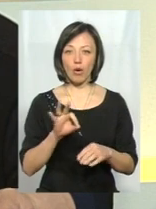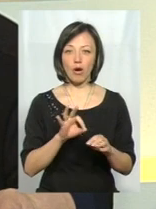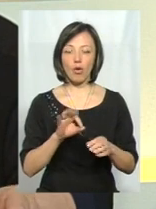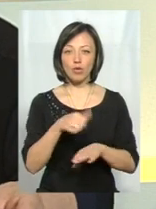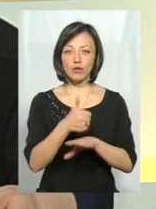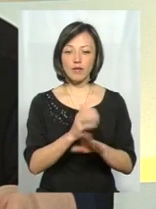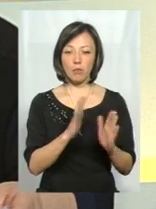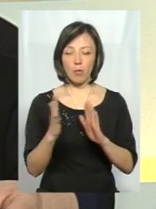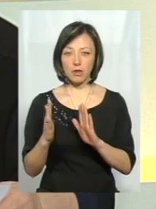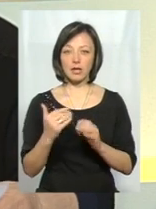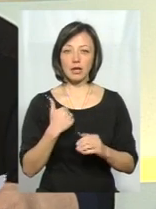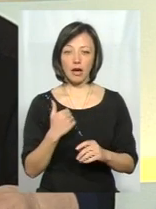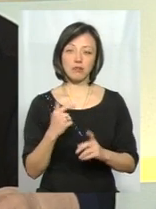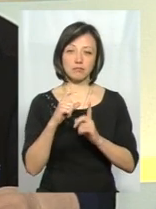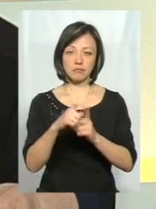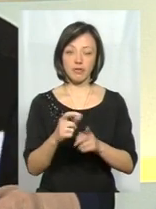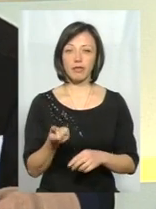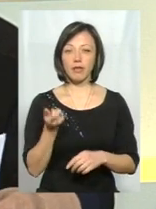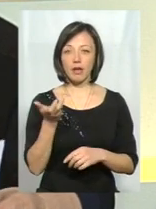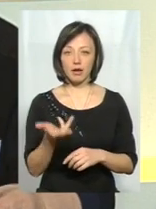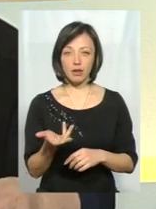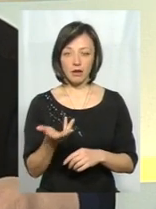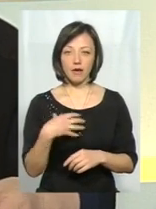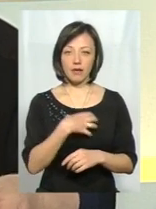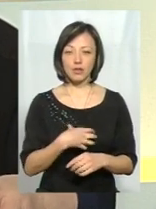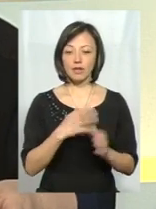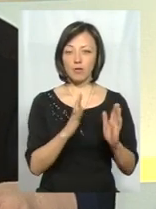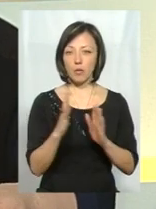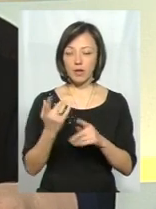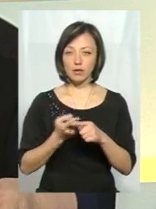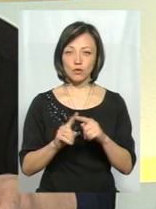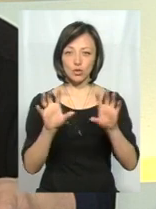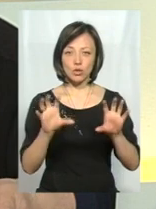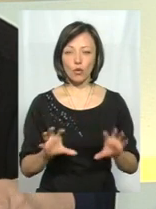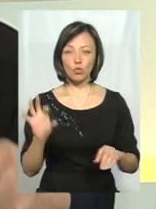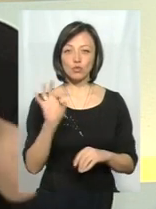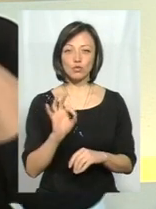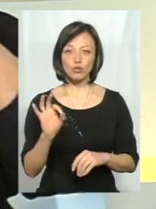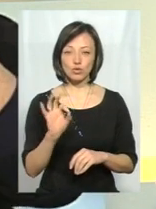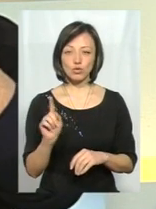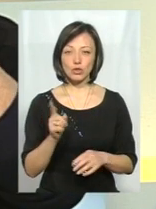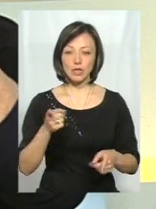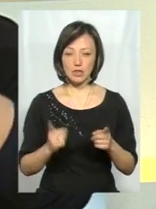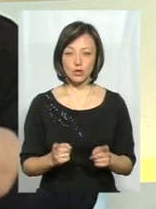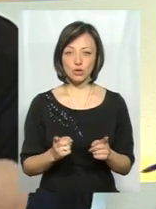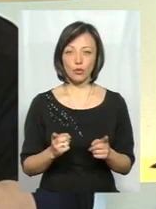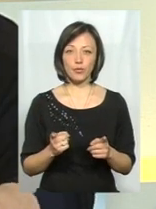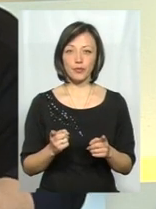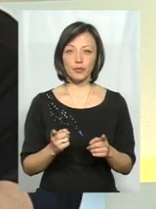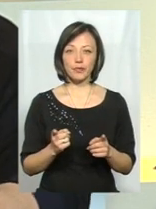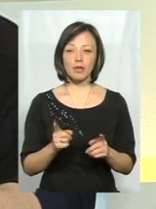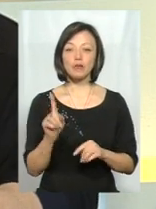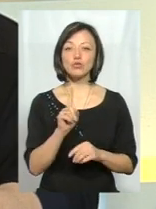моменти. Я назвав би декілька таких ключових моментів даного закону, що дійсно,